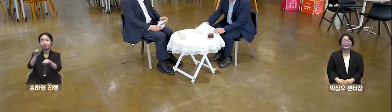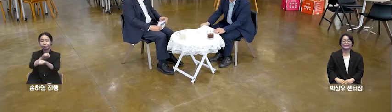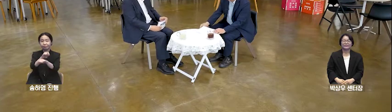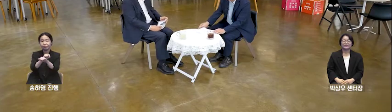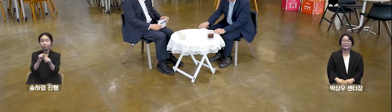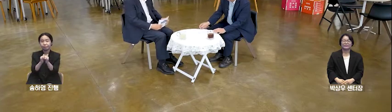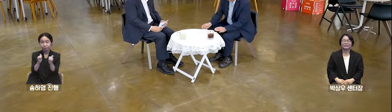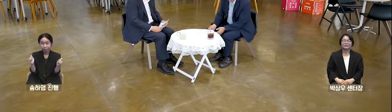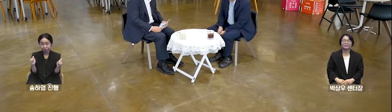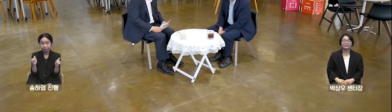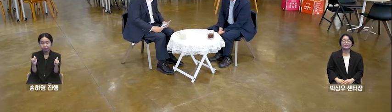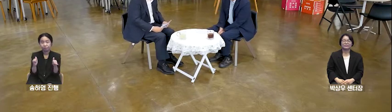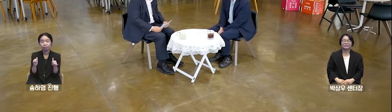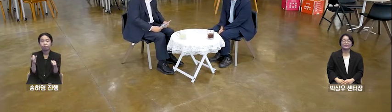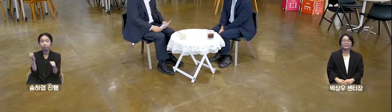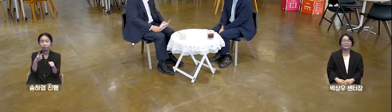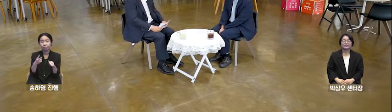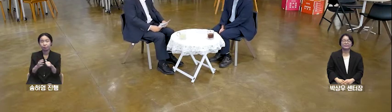공무원들이나